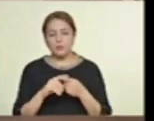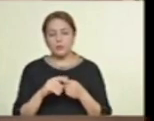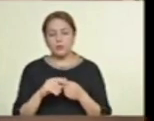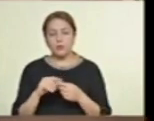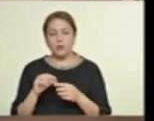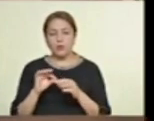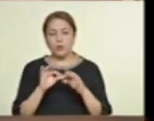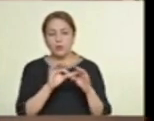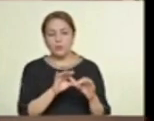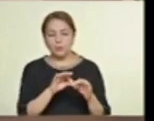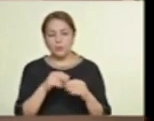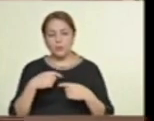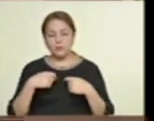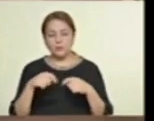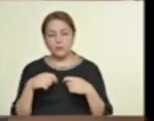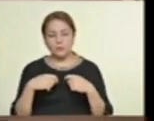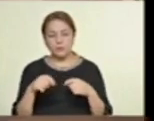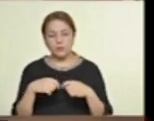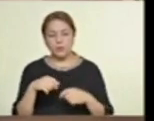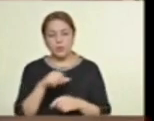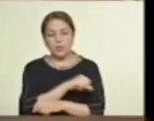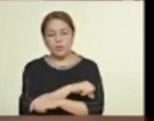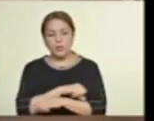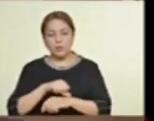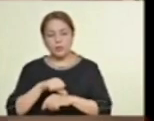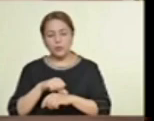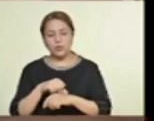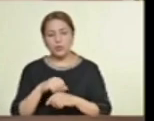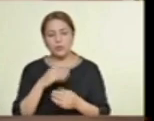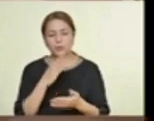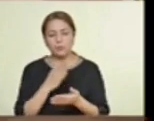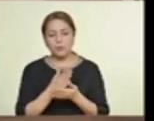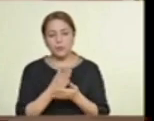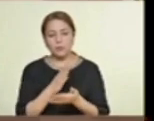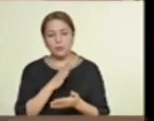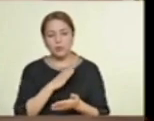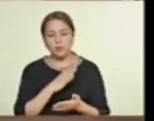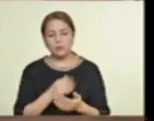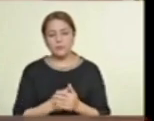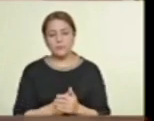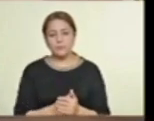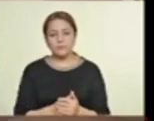jarayonlarida, demak, qirg'oq bo'ylarida tashkil topgan ekan.